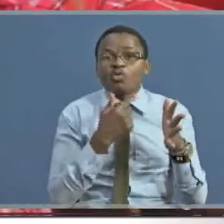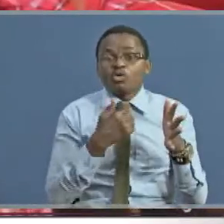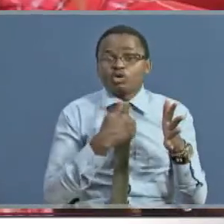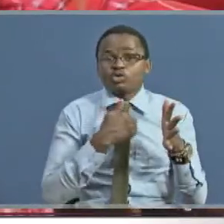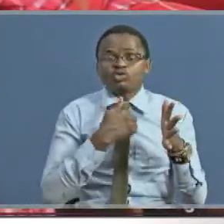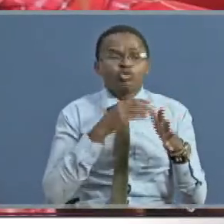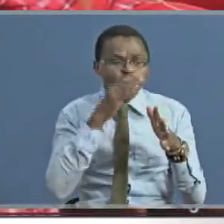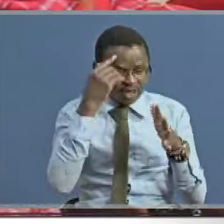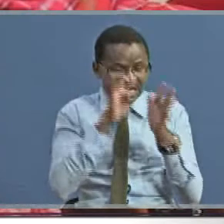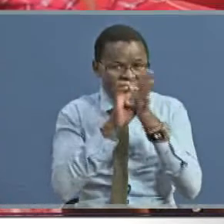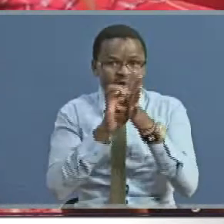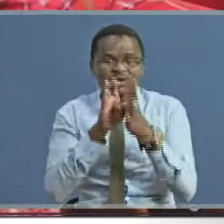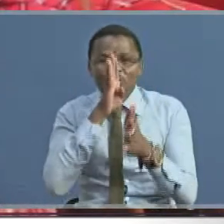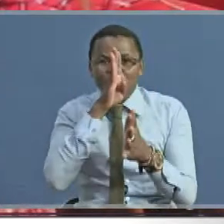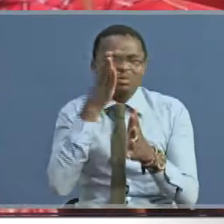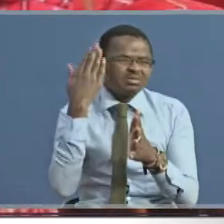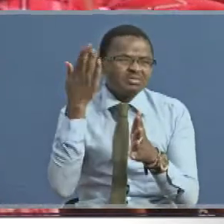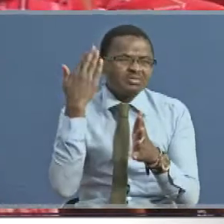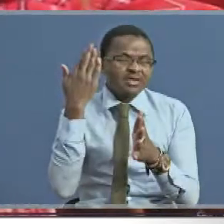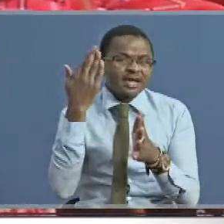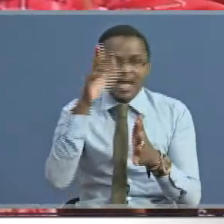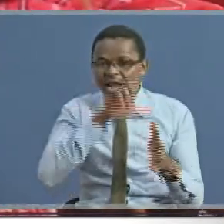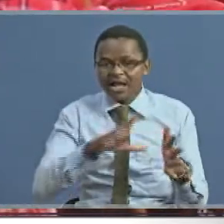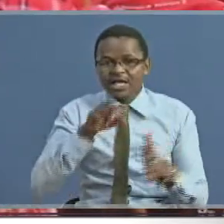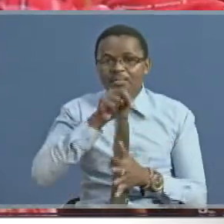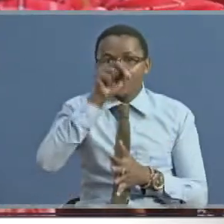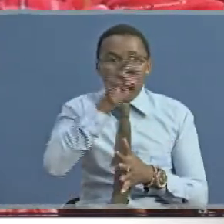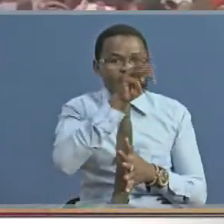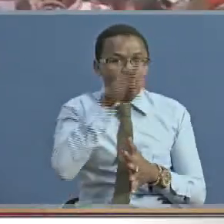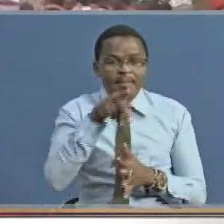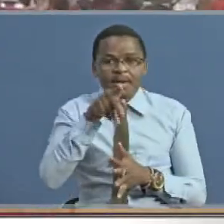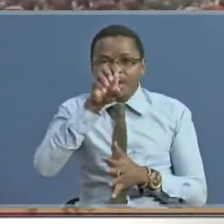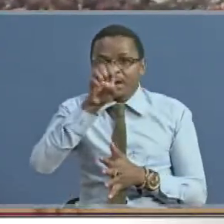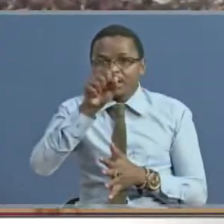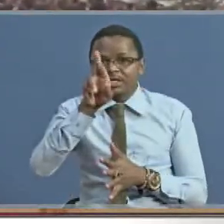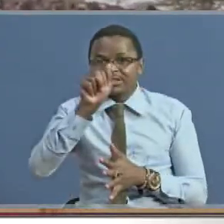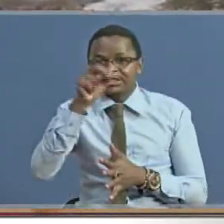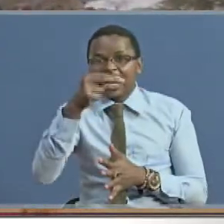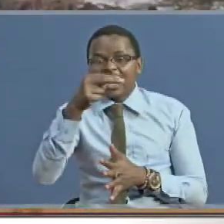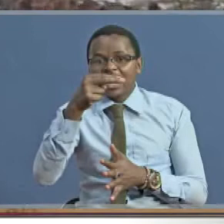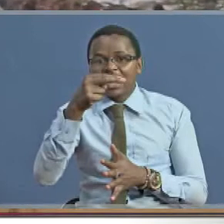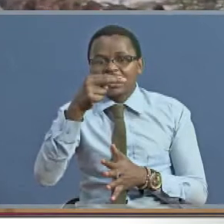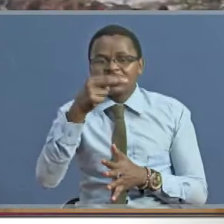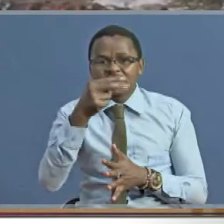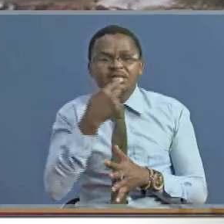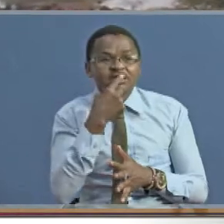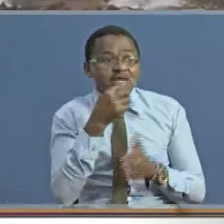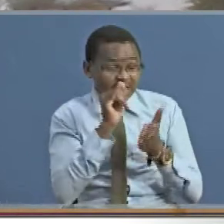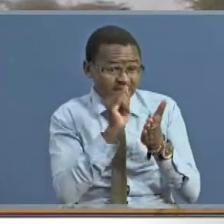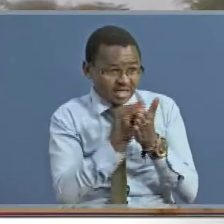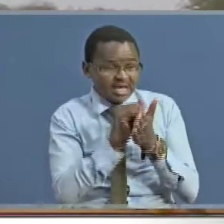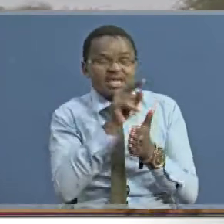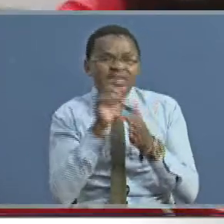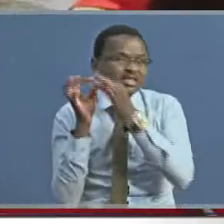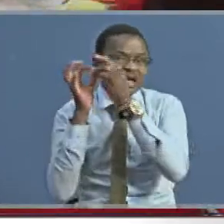culture, which they express to be dated. The Laikipia North Member of Parliament Sarah Lekorere is leading the crusade against